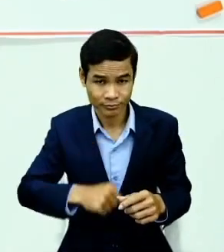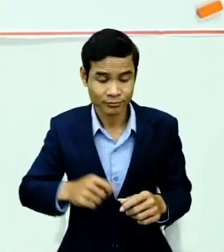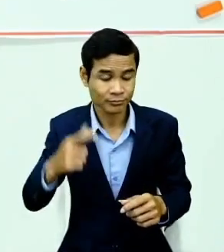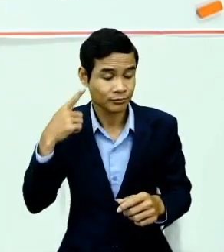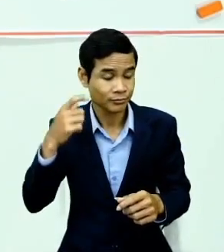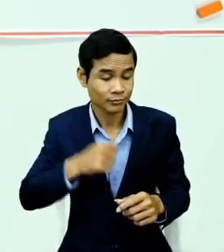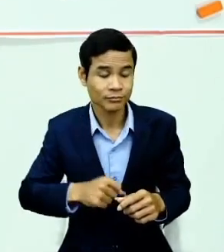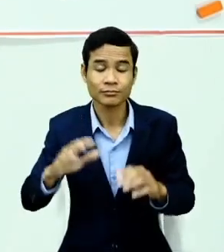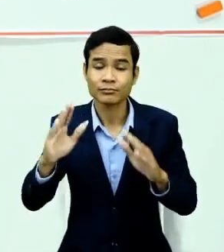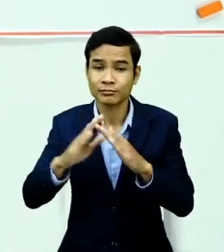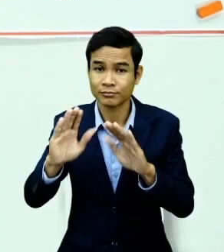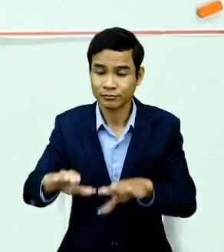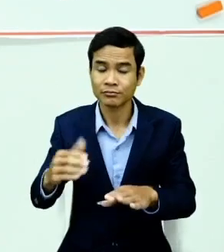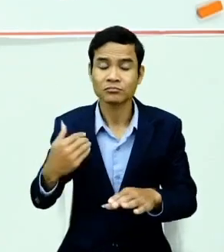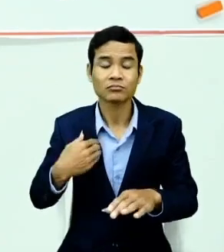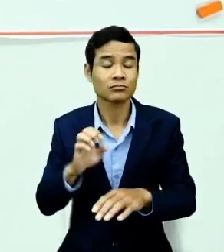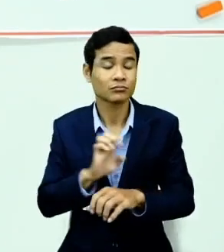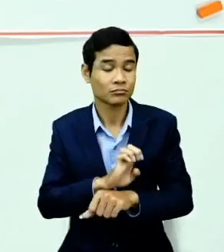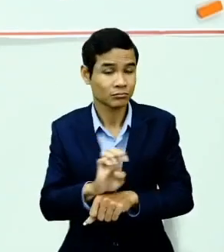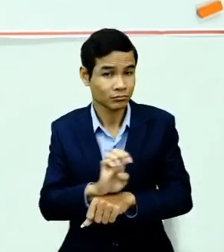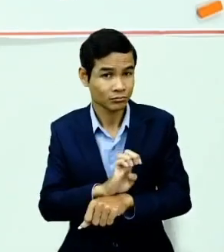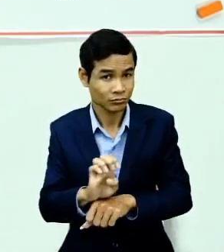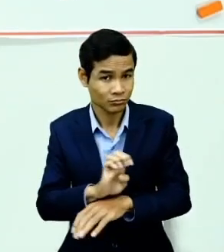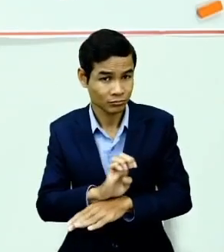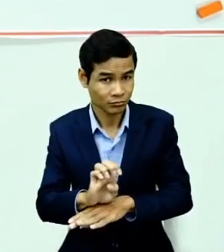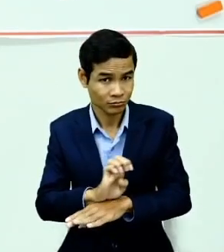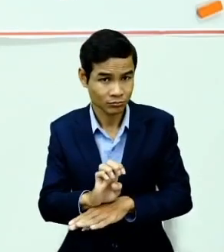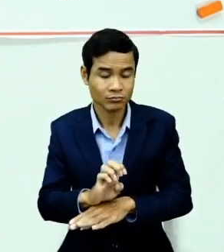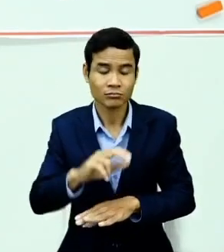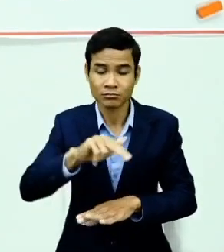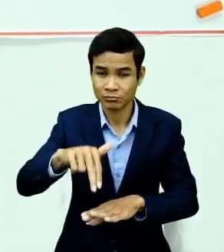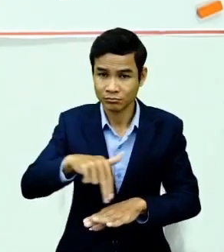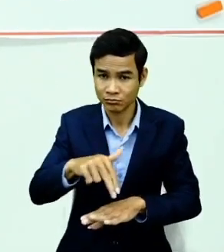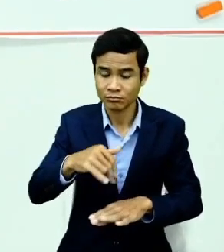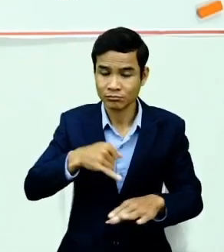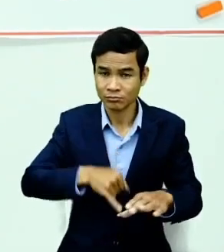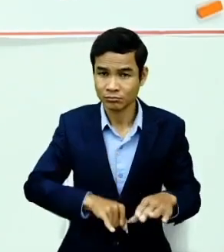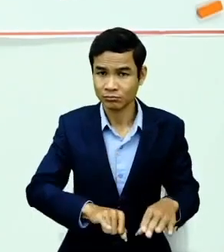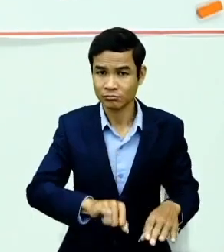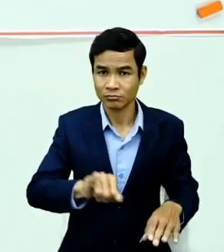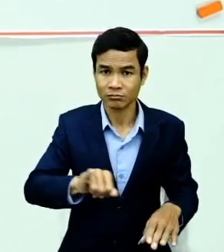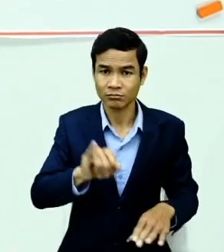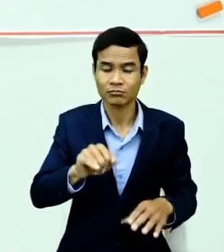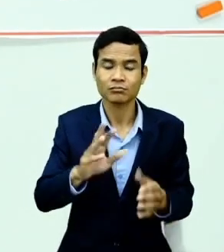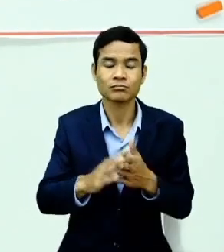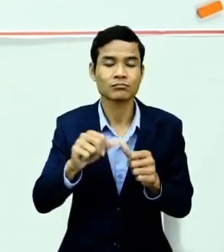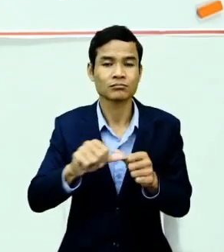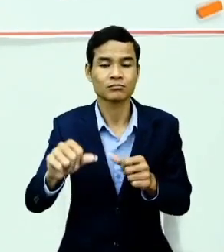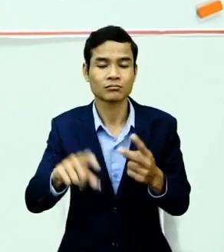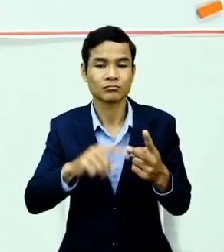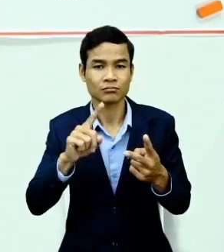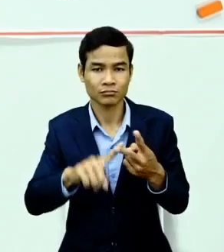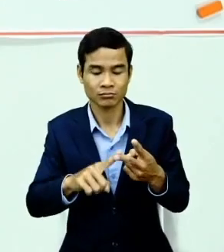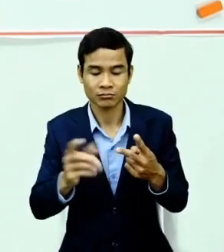té miên phía là cách thái tỏm chay chà tập bằng to tới xung đồ tì